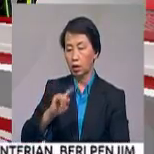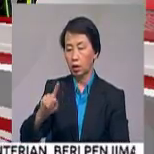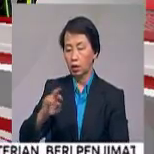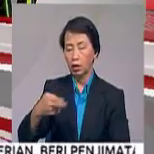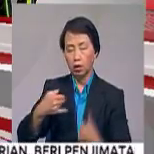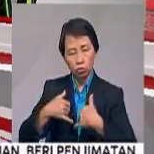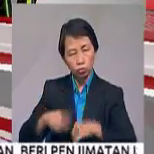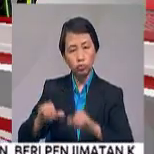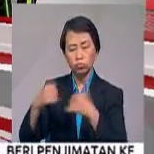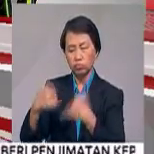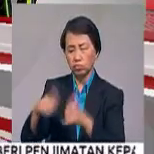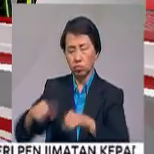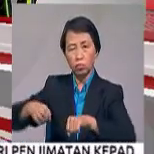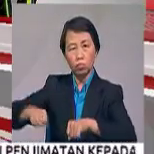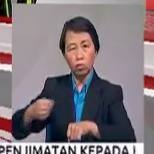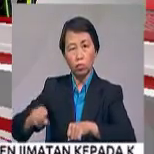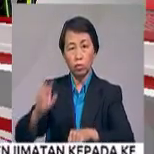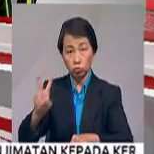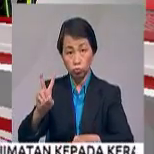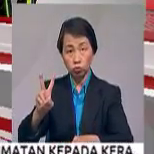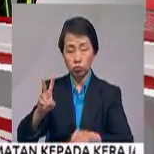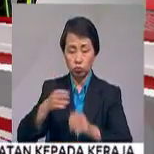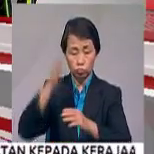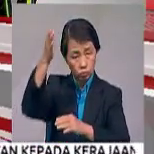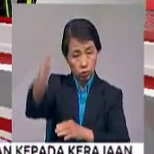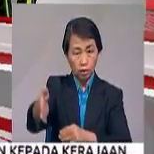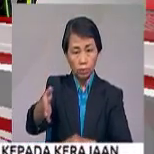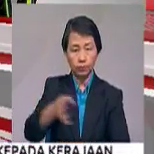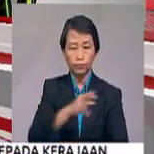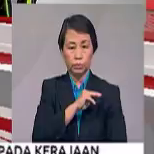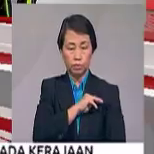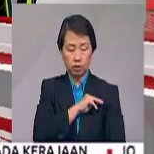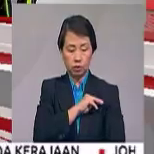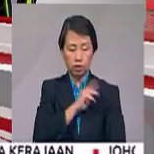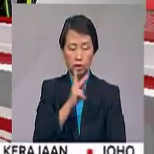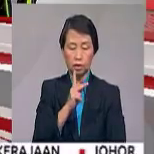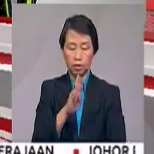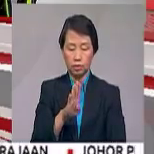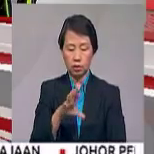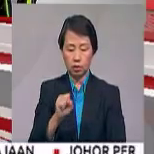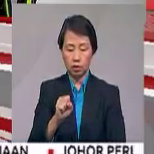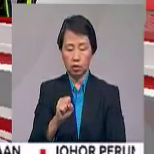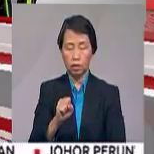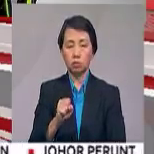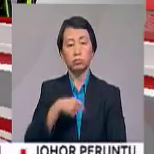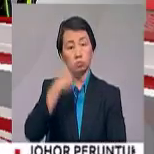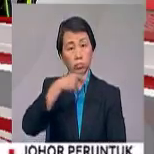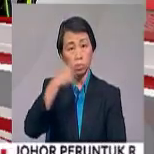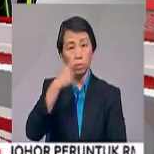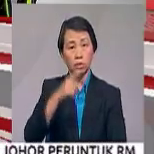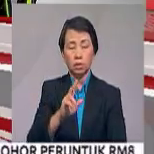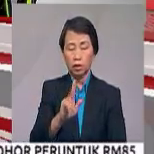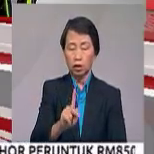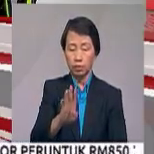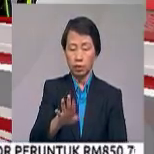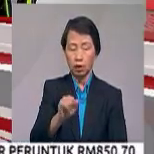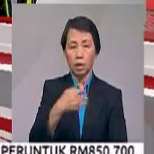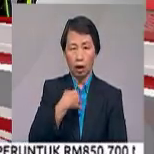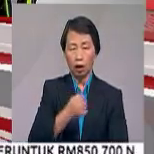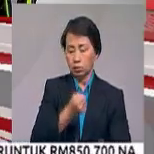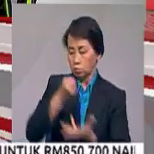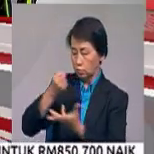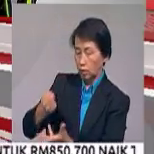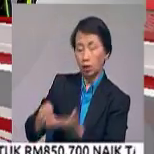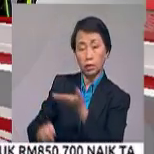meneruskan aksinya di Moto2 musim hadapan. Menteri Belia dan Sukan Malaysia Syed Saddiq Syed Abdul Rahman berkata, KBS ada menyalurkan dana